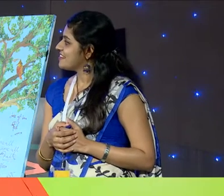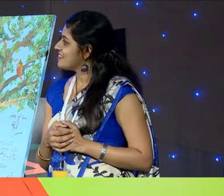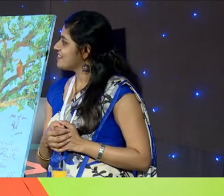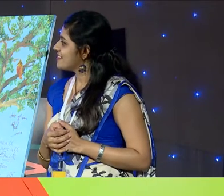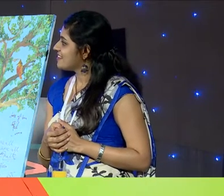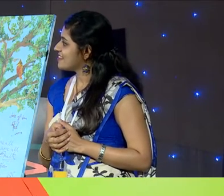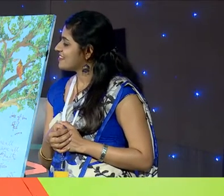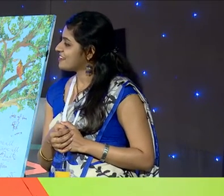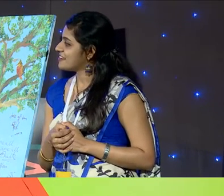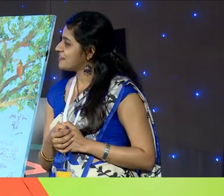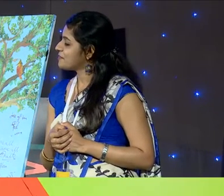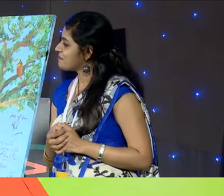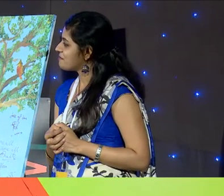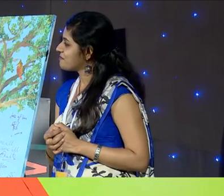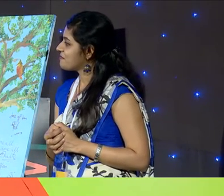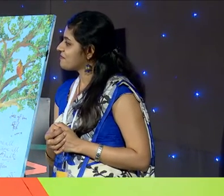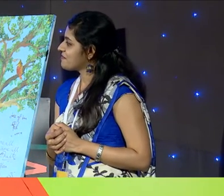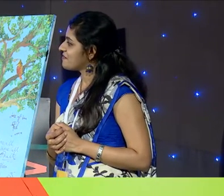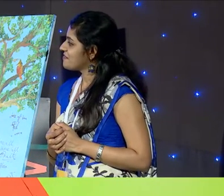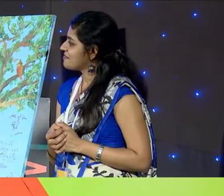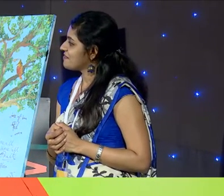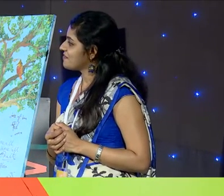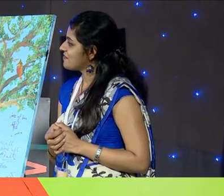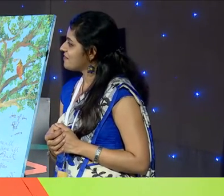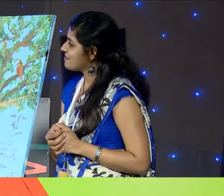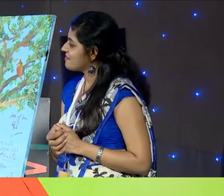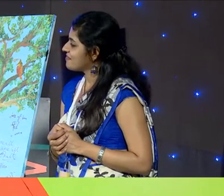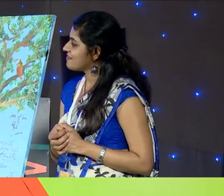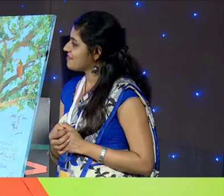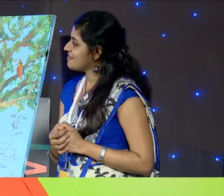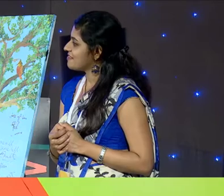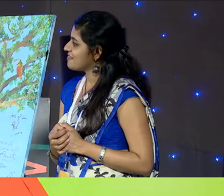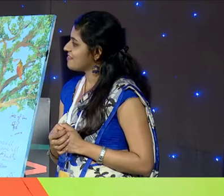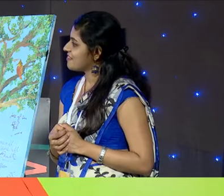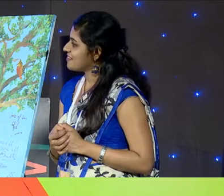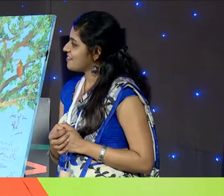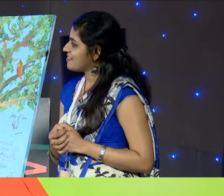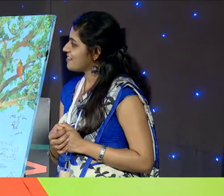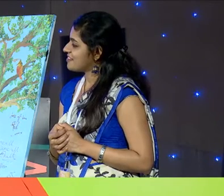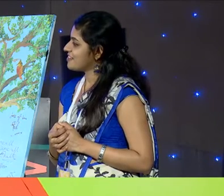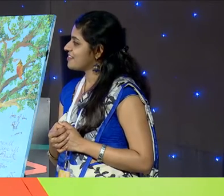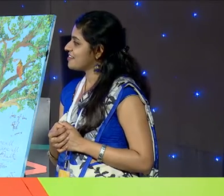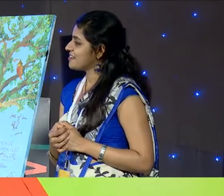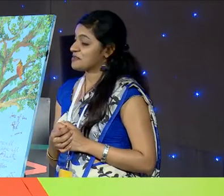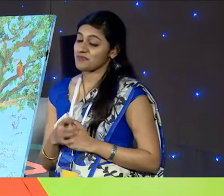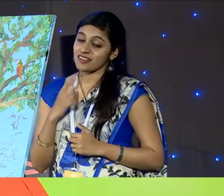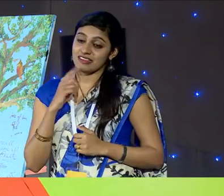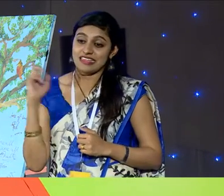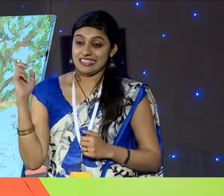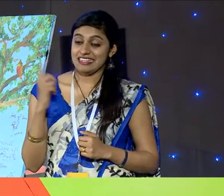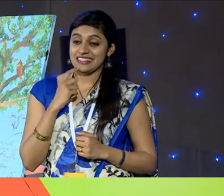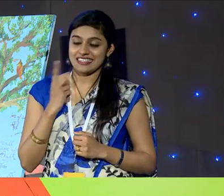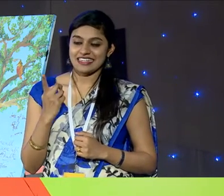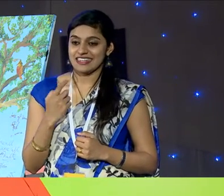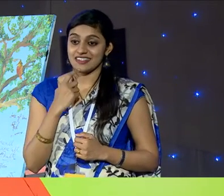कि मंजिलों को कभी यह ना बताओ, मंजिलों को कभी यह ना बताओ कि तुम्हारी तकलीफें कहाँ हैं,